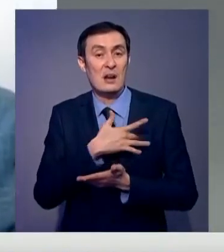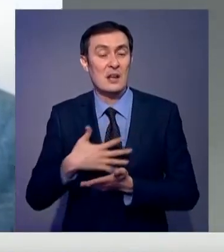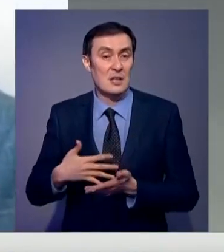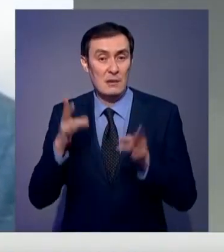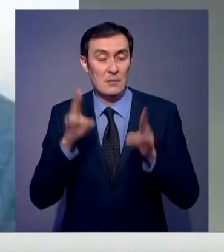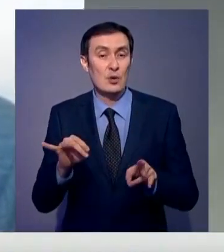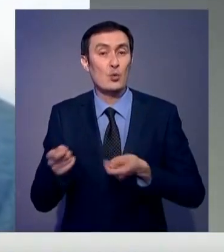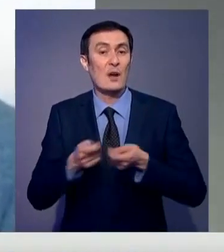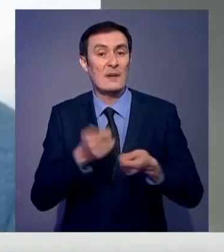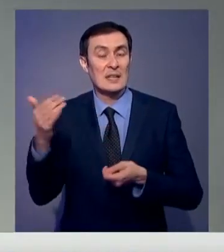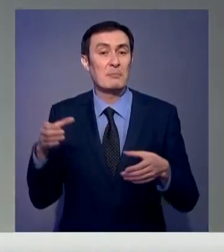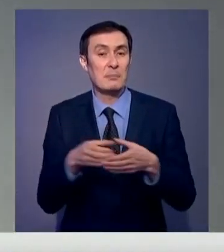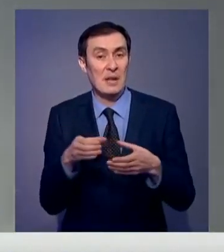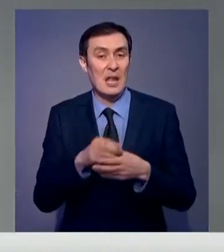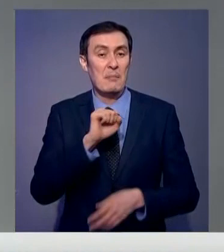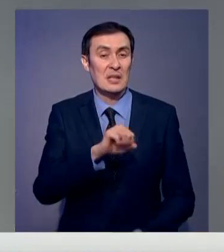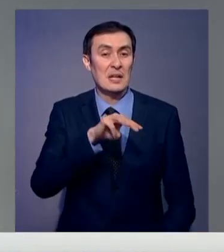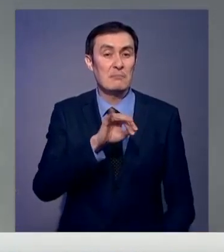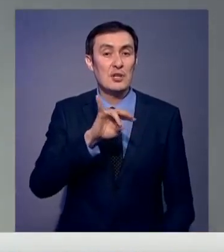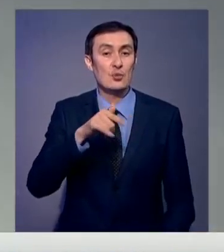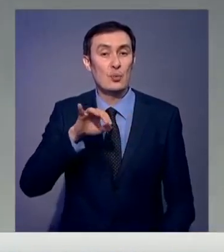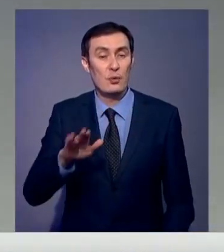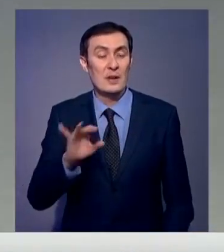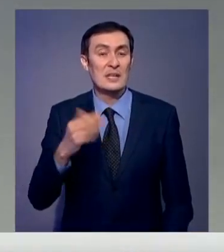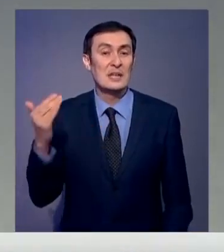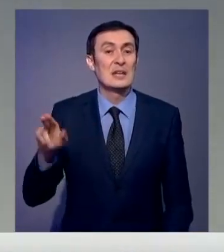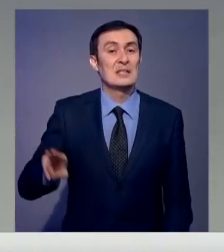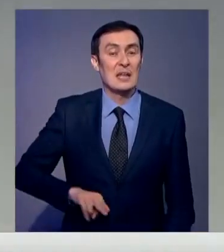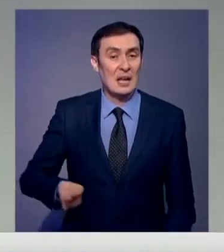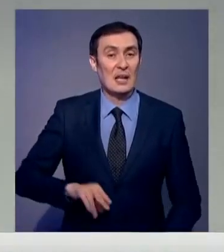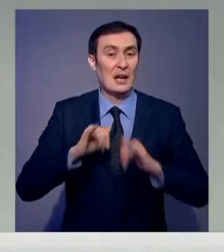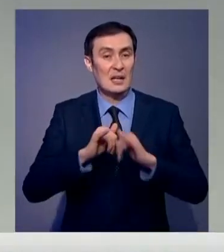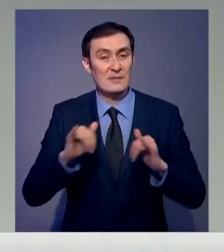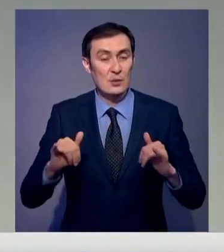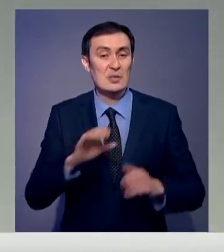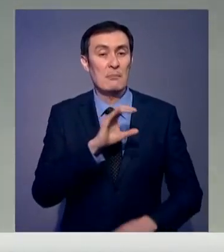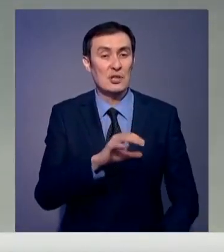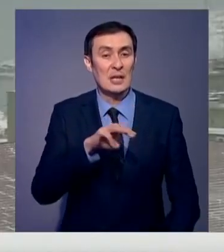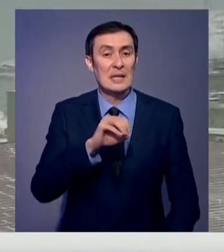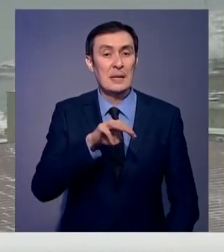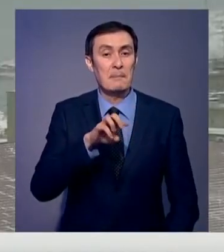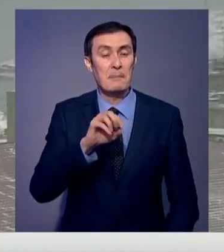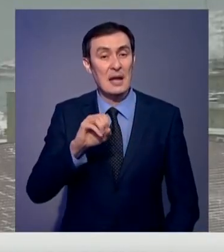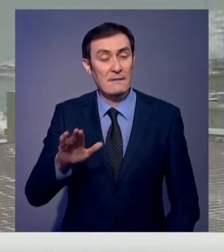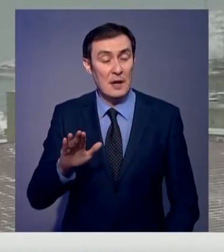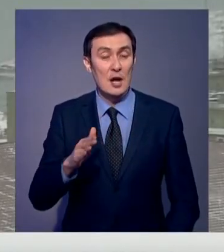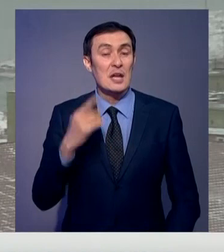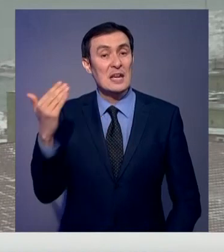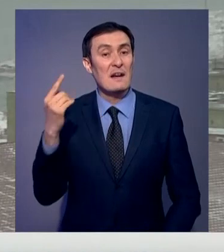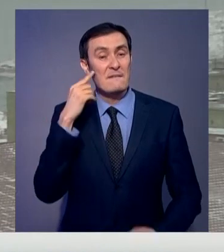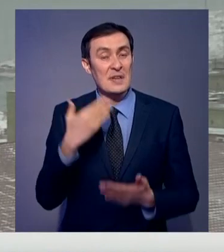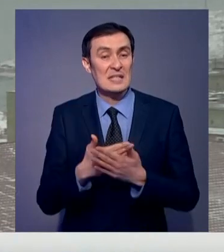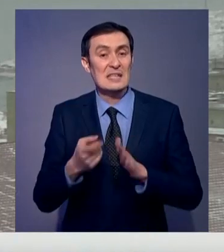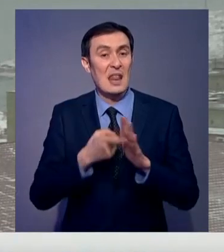получили руководитель предприятия амангельды мини гулов и директор по развитию собр жан тим боёв их по